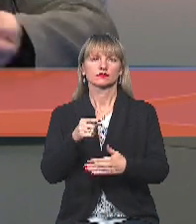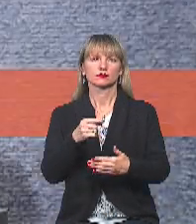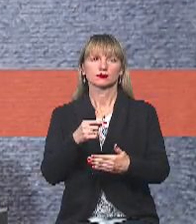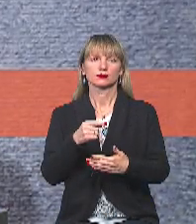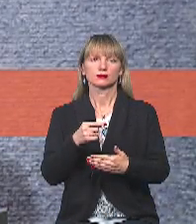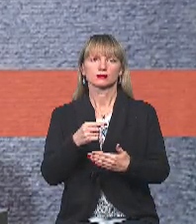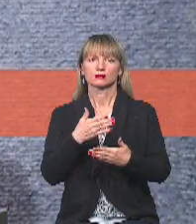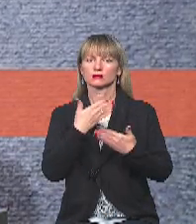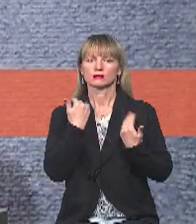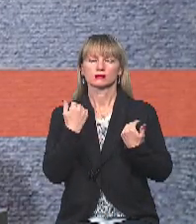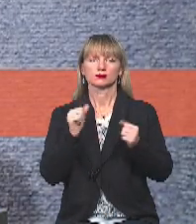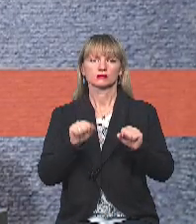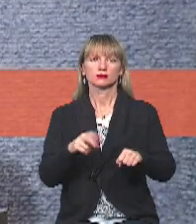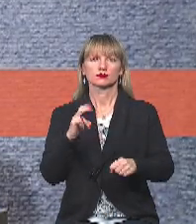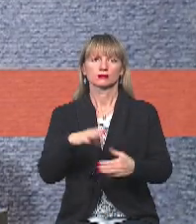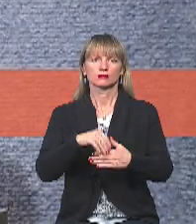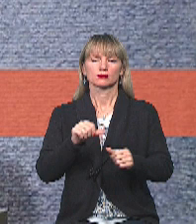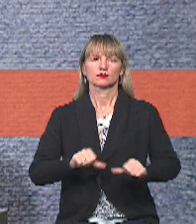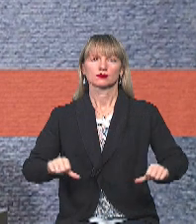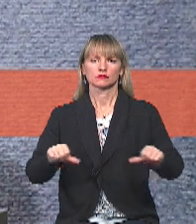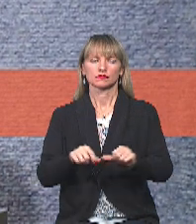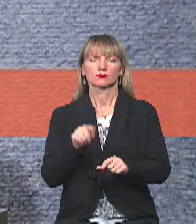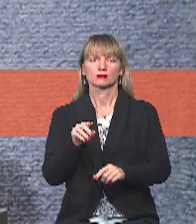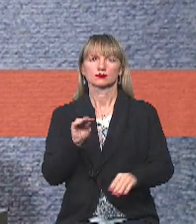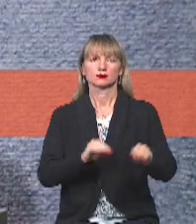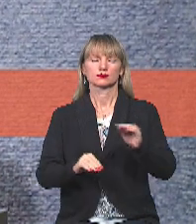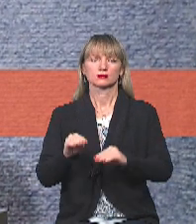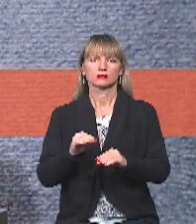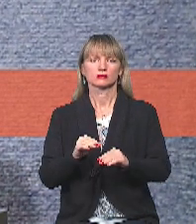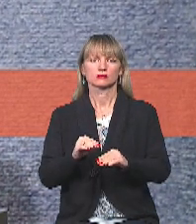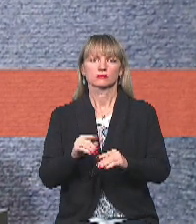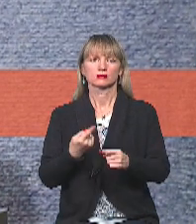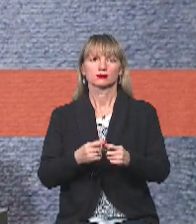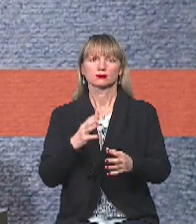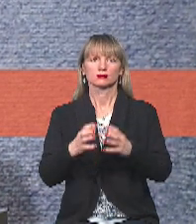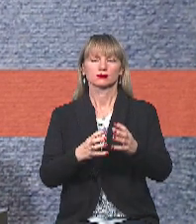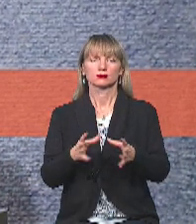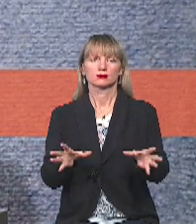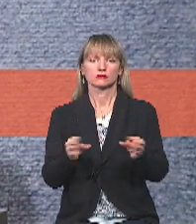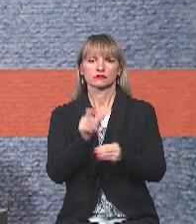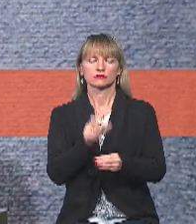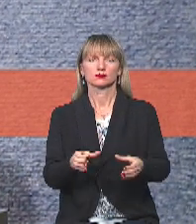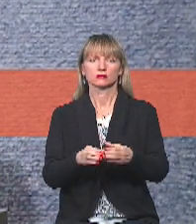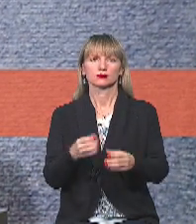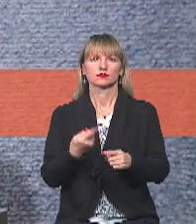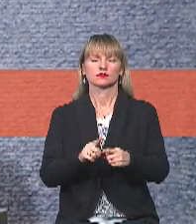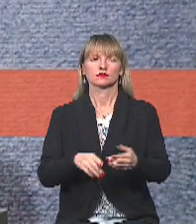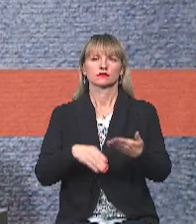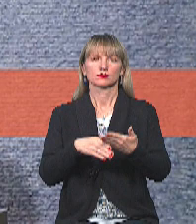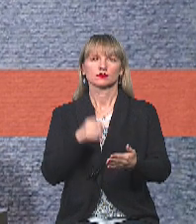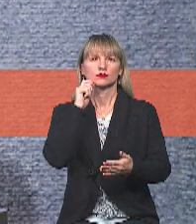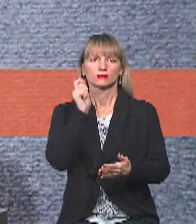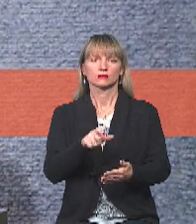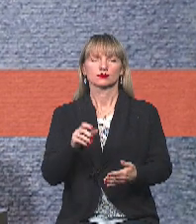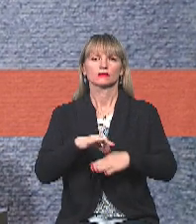мали впливу на виборчі комісії, але вони складали звіт. Це міжнародна спільнота, і це дуже допомогло